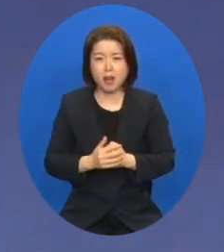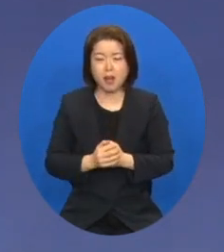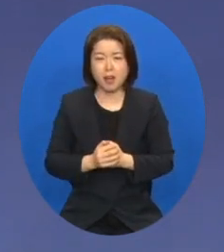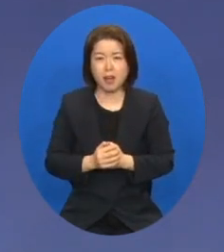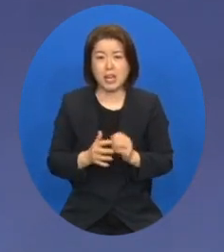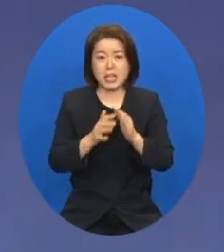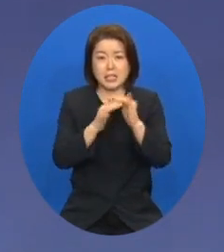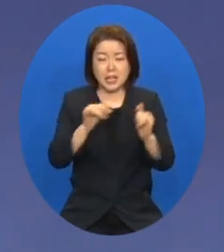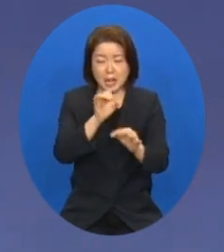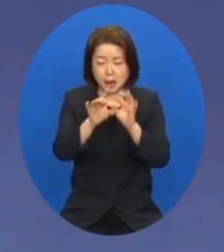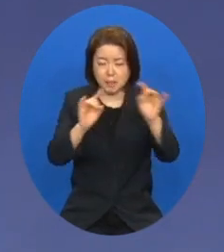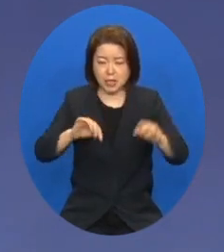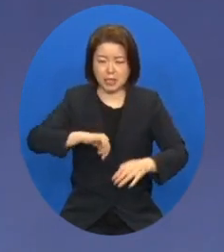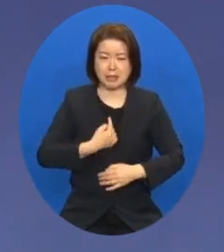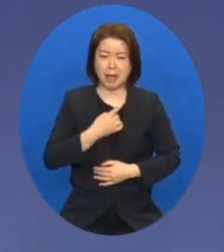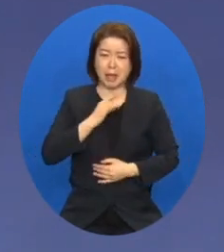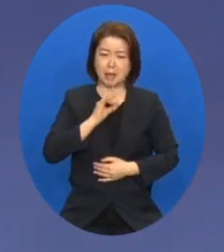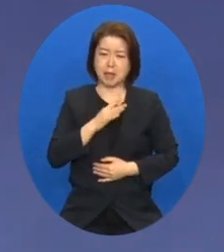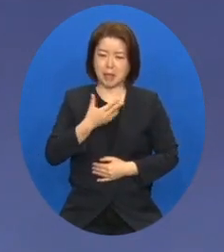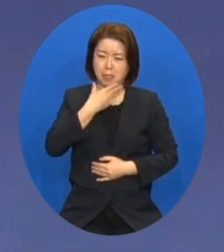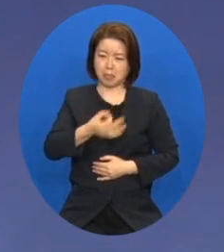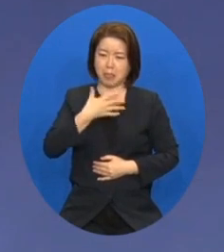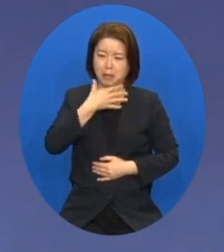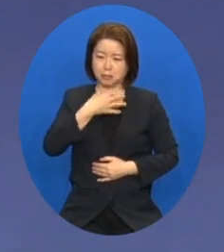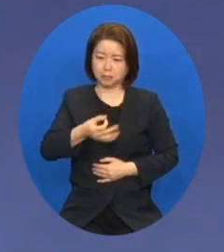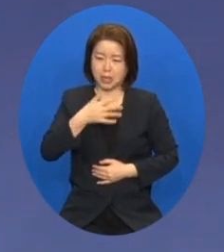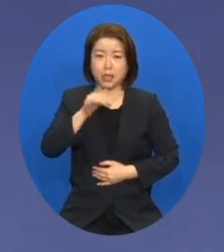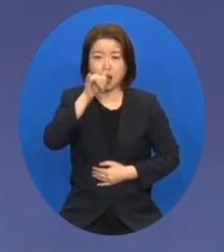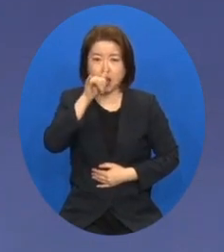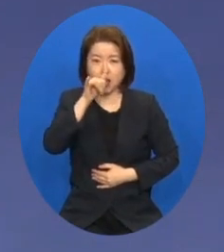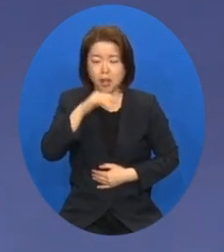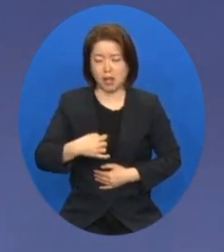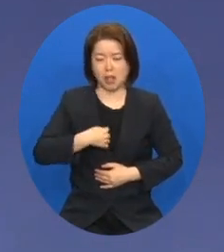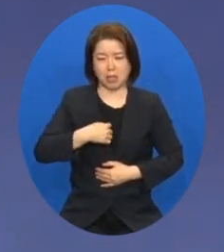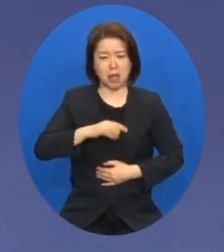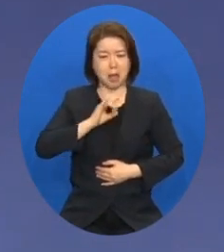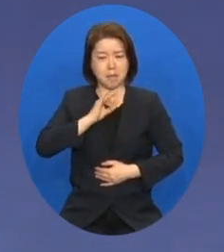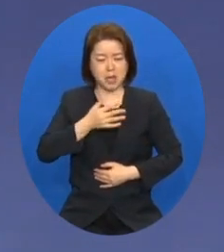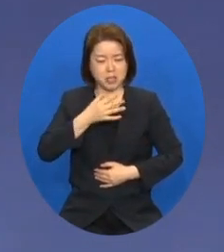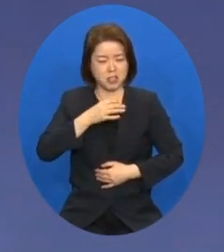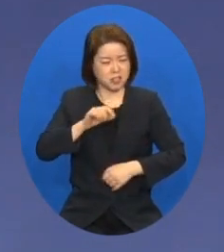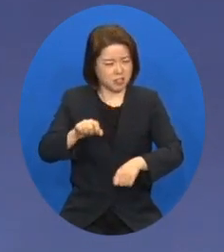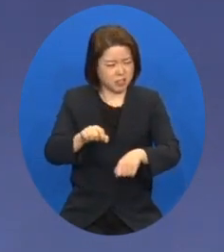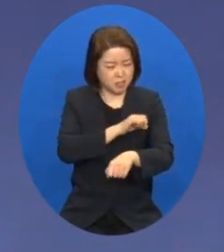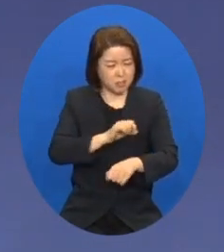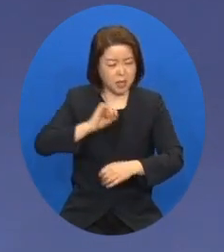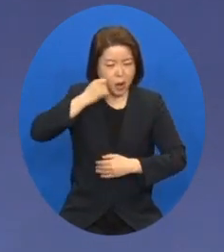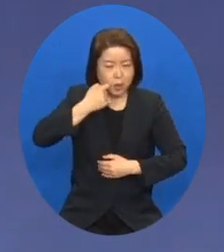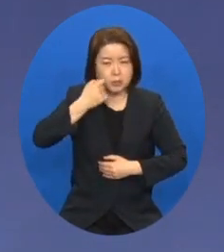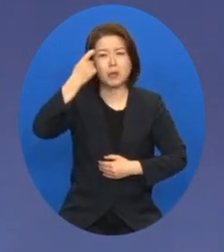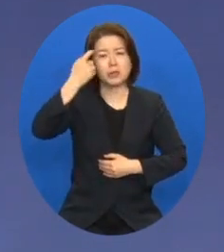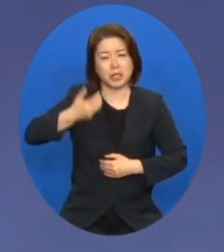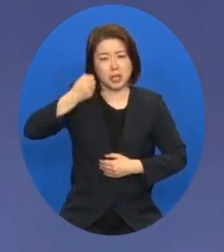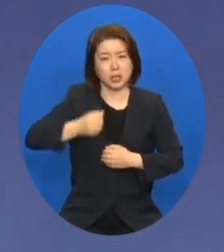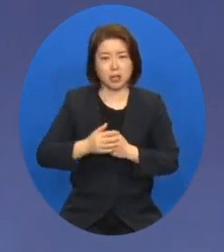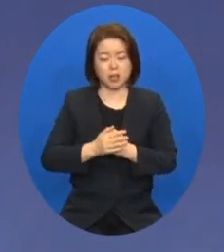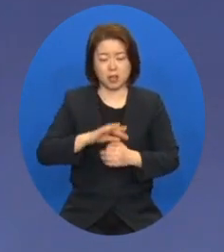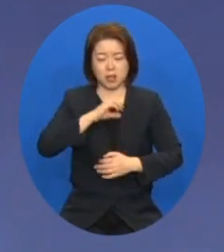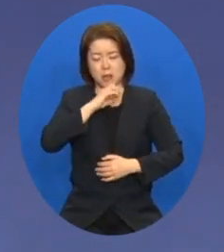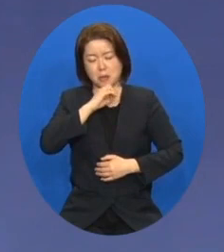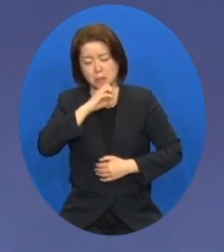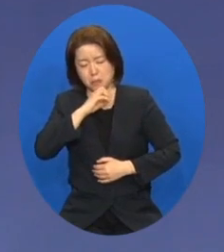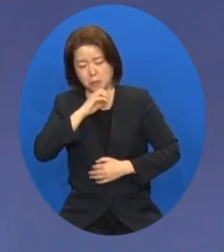다 자기만 불행하다고 생각 자기만 유난히 어렵다고 그렇게 여깁니다 불평하고